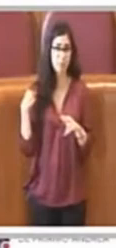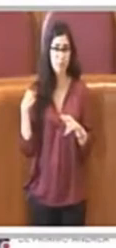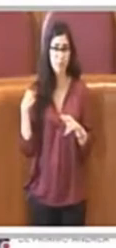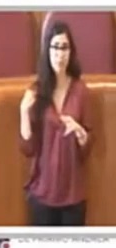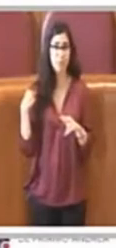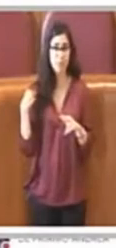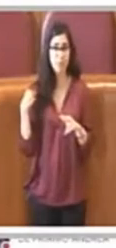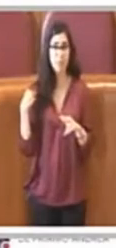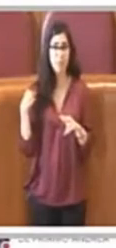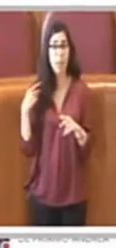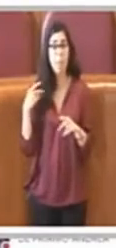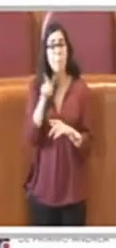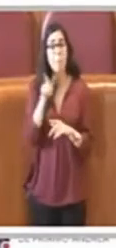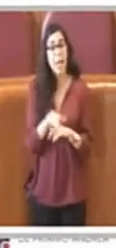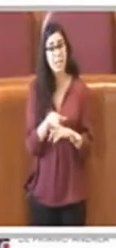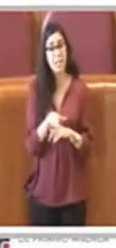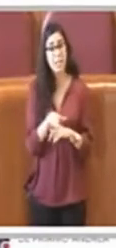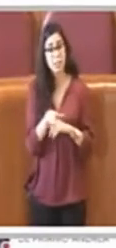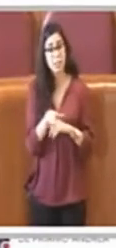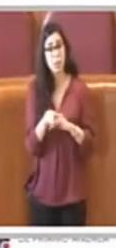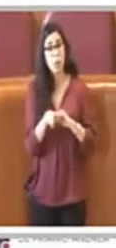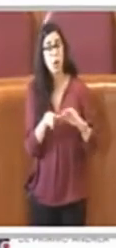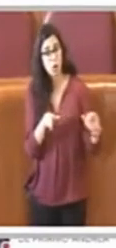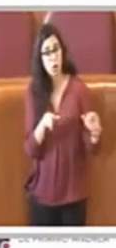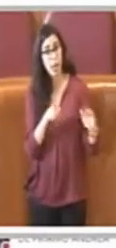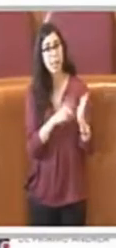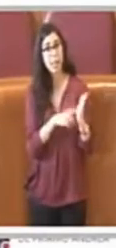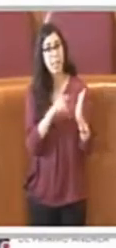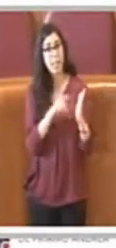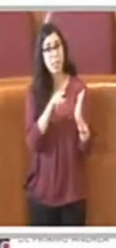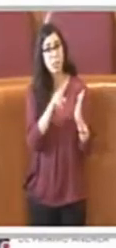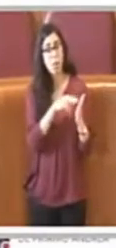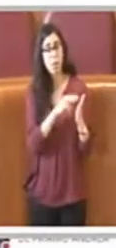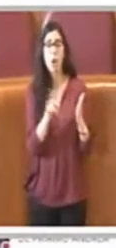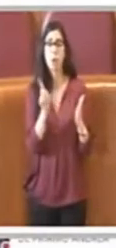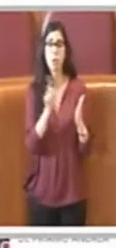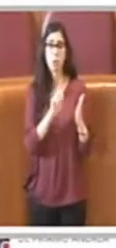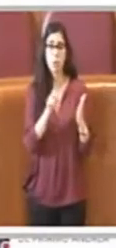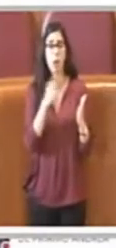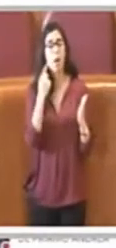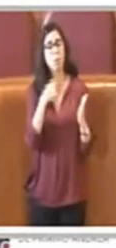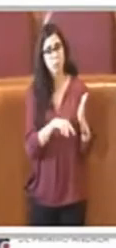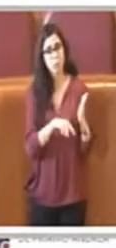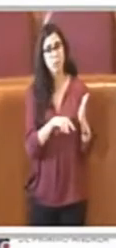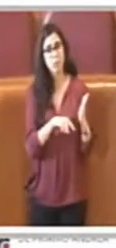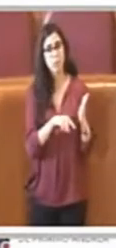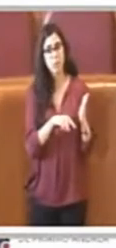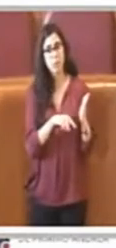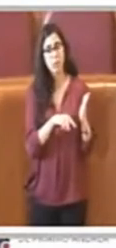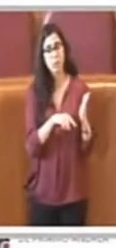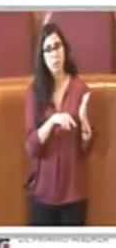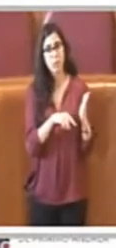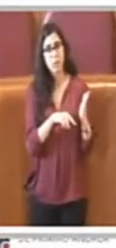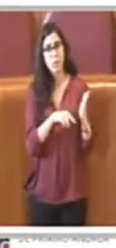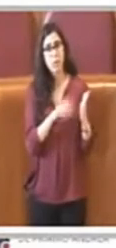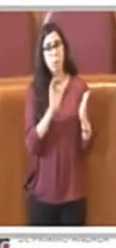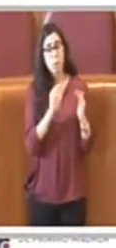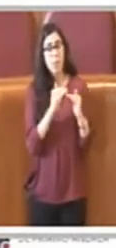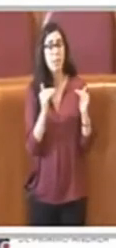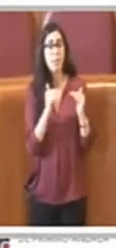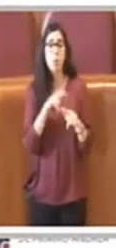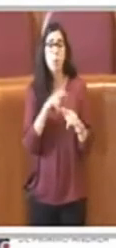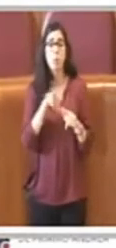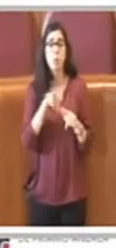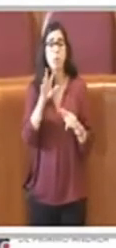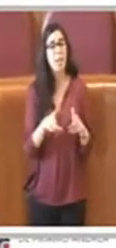appunto il soggetto nel diritto di voto. E questo di fatto, in tal modo, diciamo, a livello municipale si garantisce